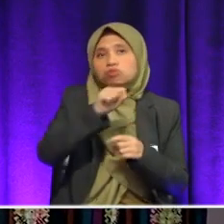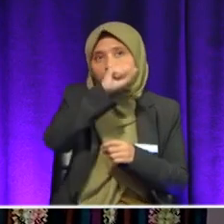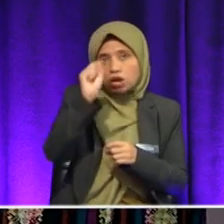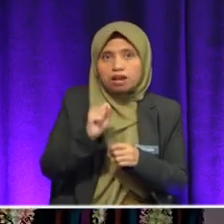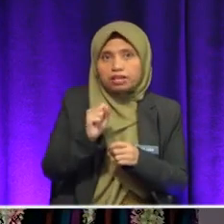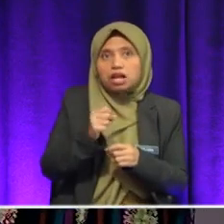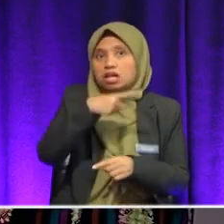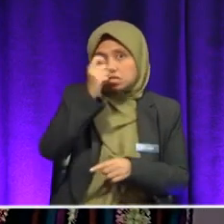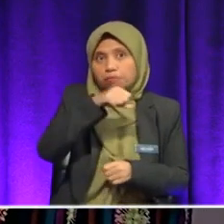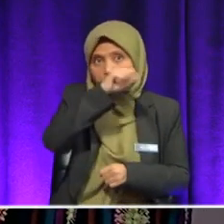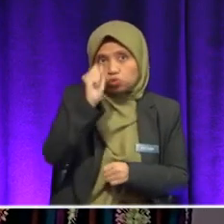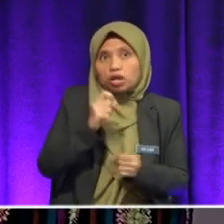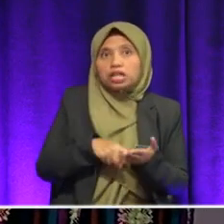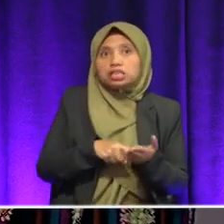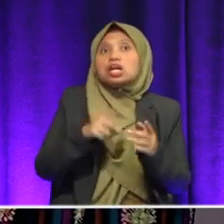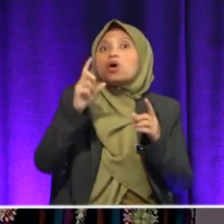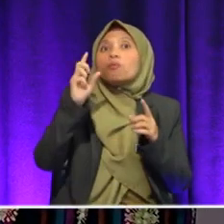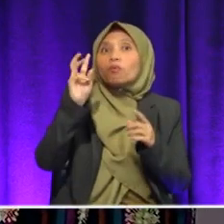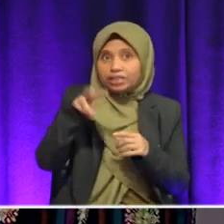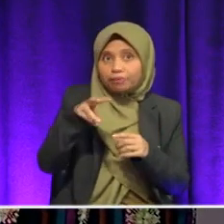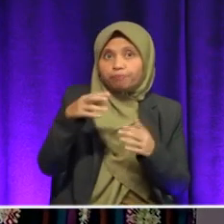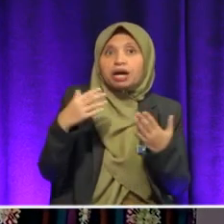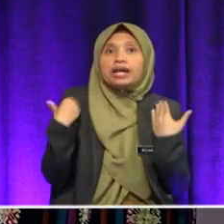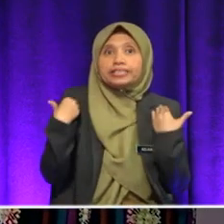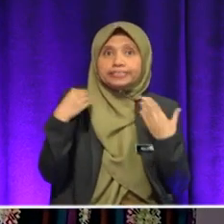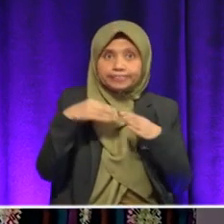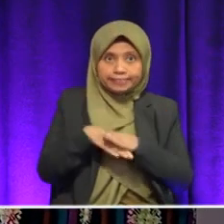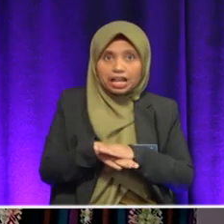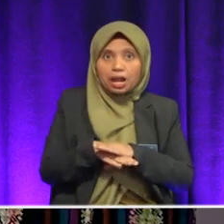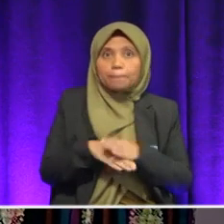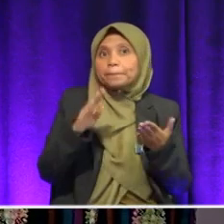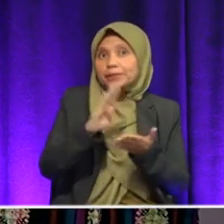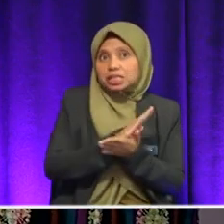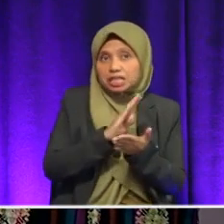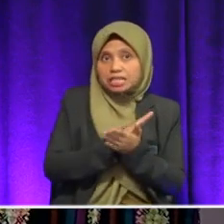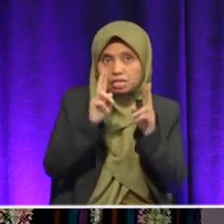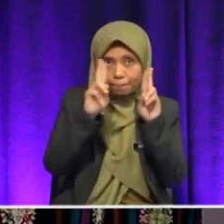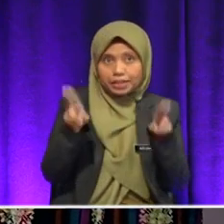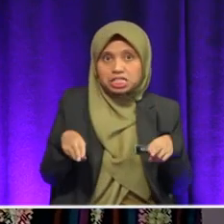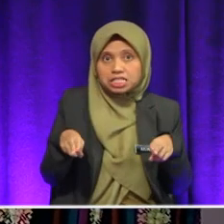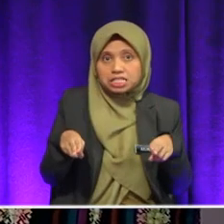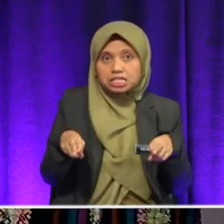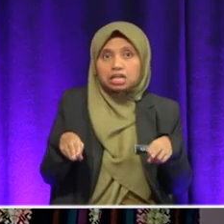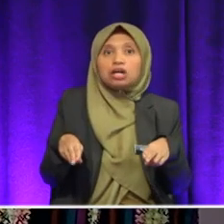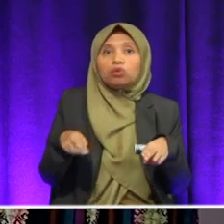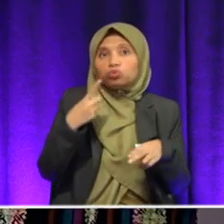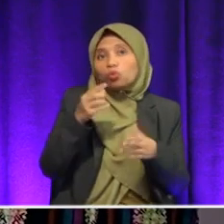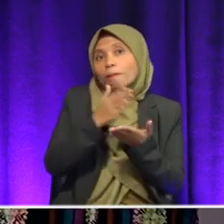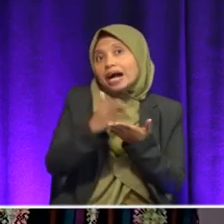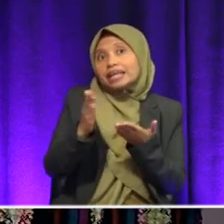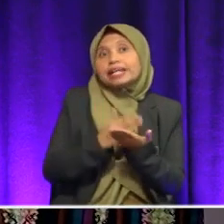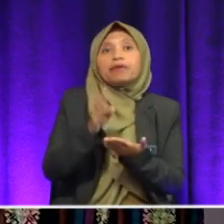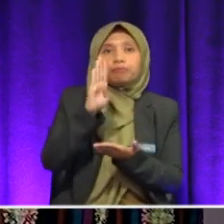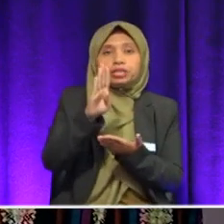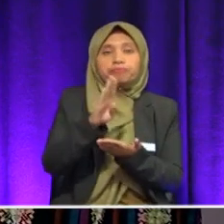sempat Soalnya ini adalah soalnya yang wajib ada dalam eee kertas spesial dan jahitan pakaian untuk bagian B